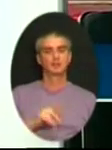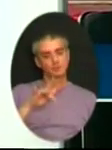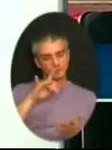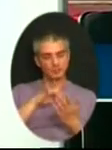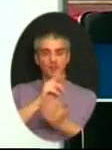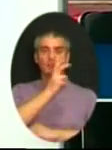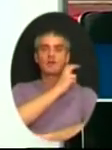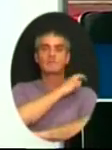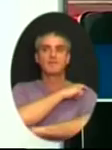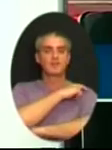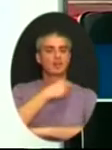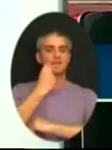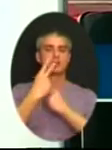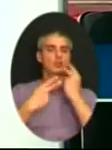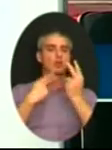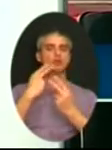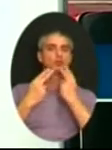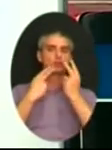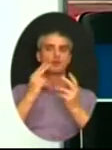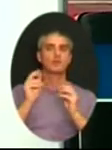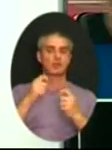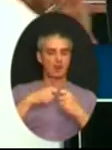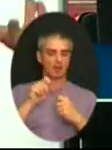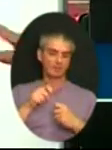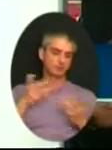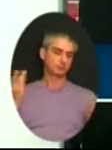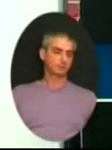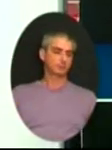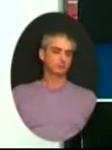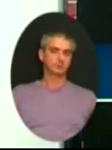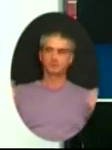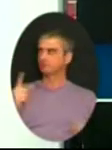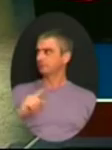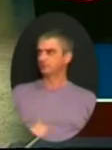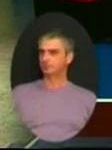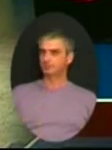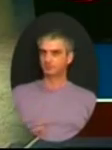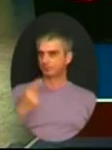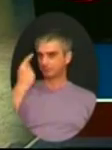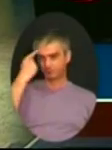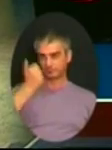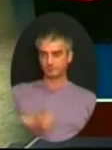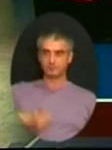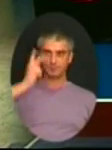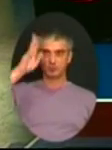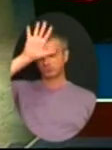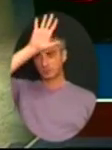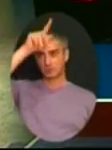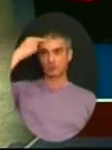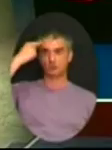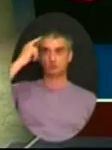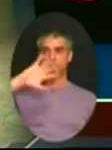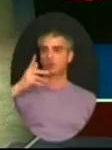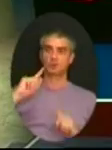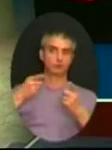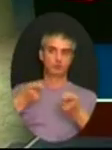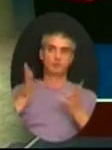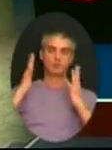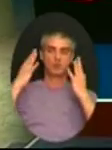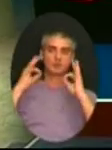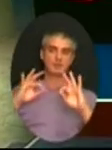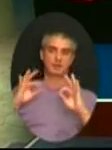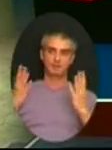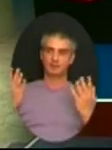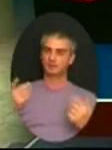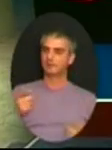שיושב מפכ"ל ונותן תשובות לחברי הכנסת. אגב, זה גם מה שחושב, זה מה שחושב שר החוץ האיראני, הוא גם חושב שכל מה שקורה פה מאוד מכבד. הנושא